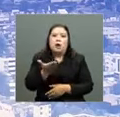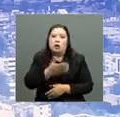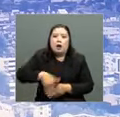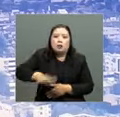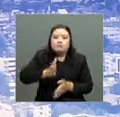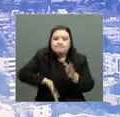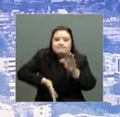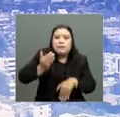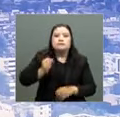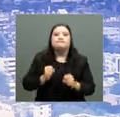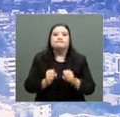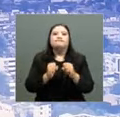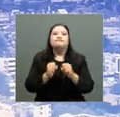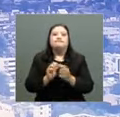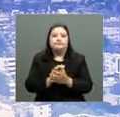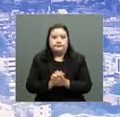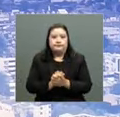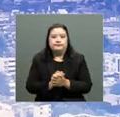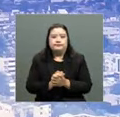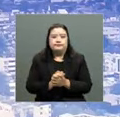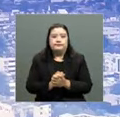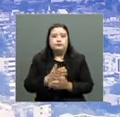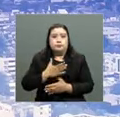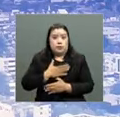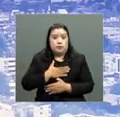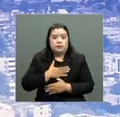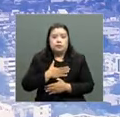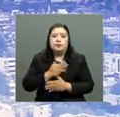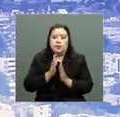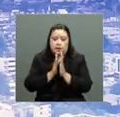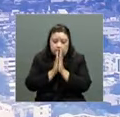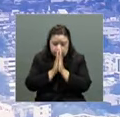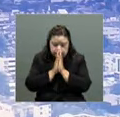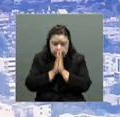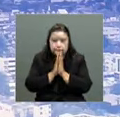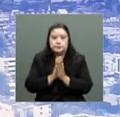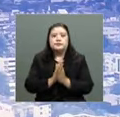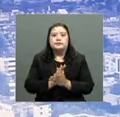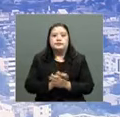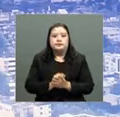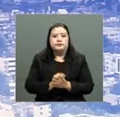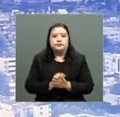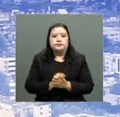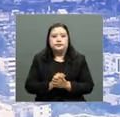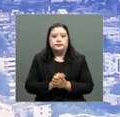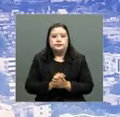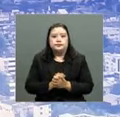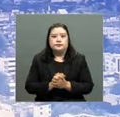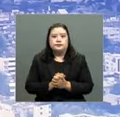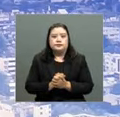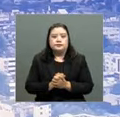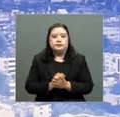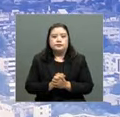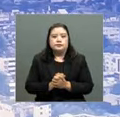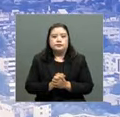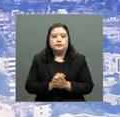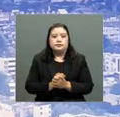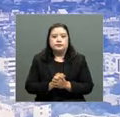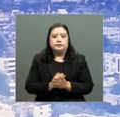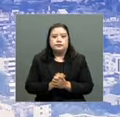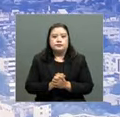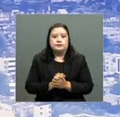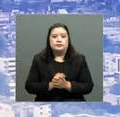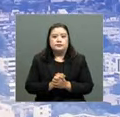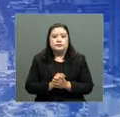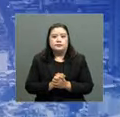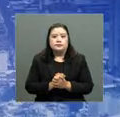นี้อย่างดีไปด้วยกันทุกคนนะครับวันนี้ผมต้องขอกราบขอบพระคุณเป็นอย่างสูงนะครับขอจบเพียงแค่นี้ครับสวัสดีครับ ค่ะ